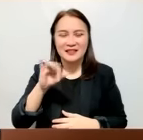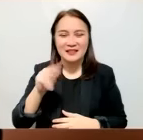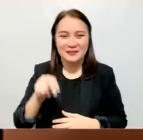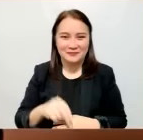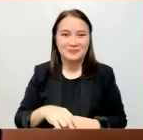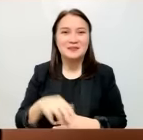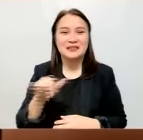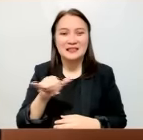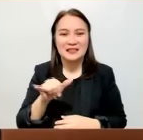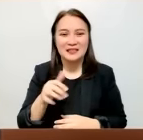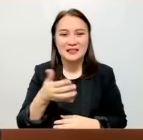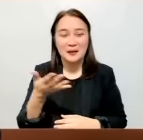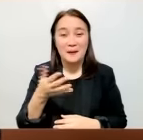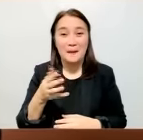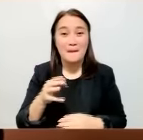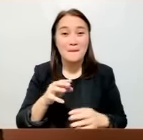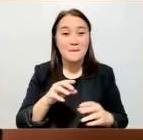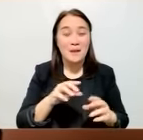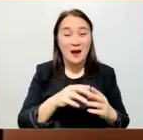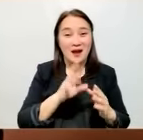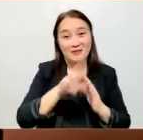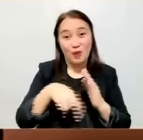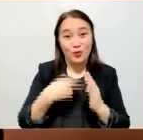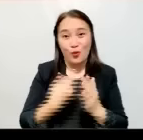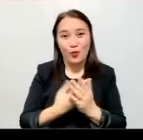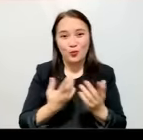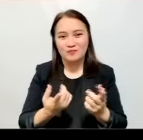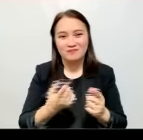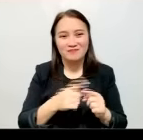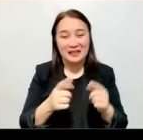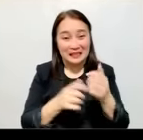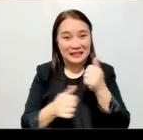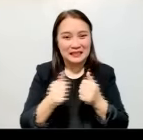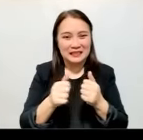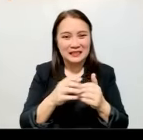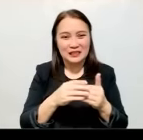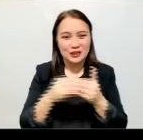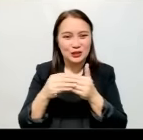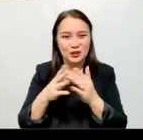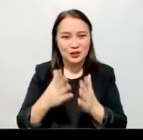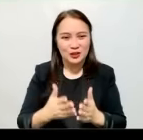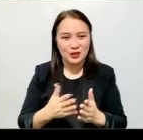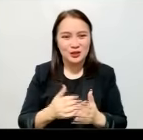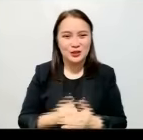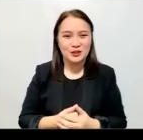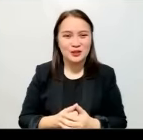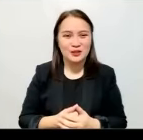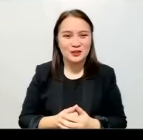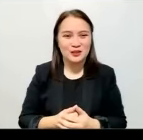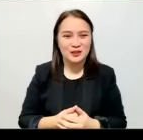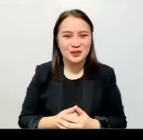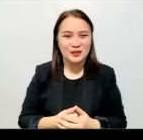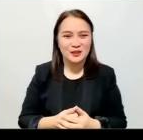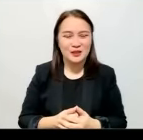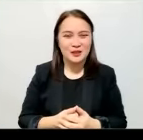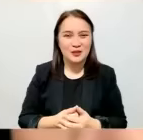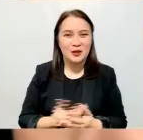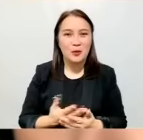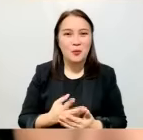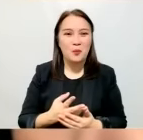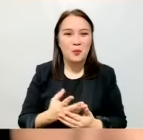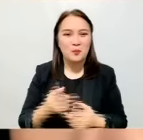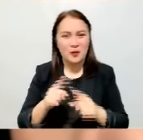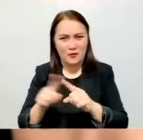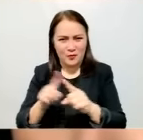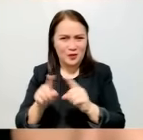main cast na sina Ian Ausley. Nagaganap di lang si Sokka, si Gwion Teo as the waterbender Katara,